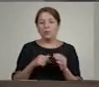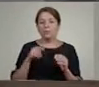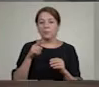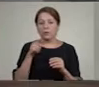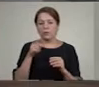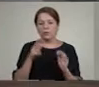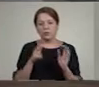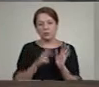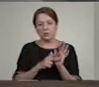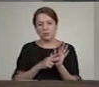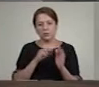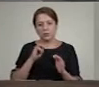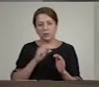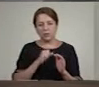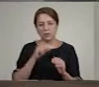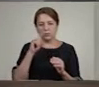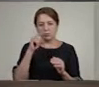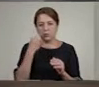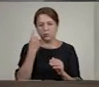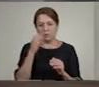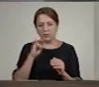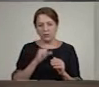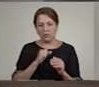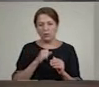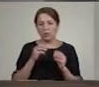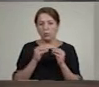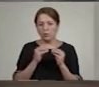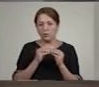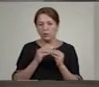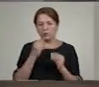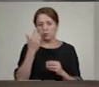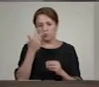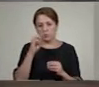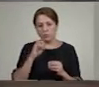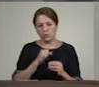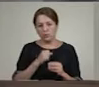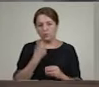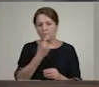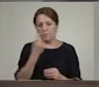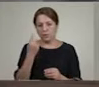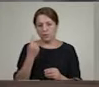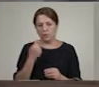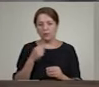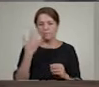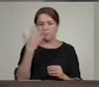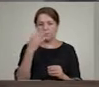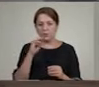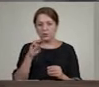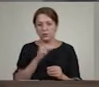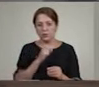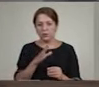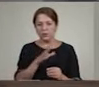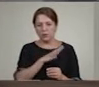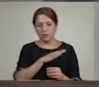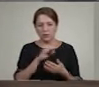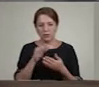minliklardan 8 ta, yuzlardan 1 ta, onlardan 3 ta, birlardan esa 5 ta ekanini